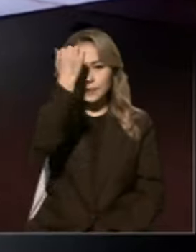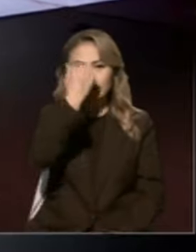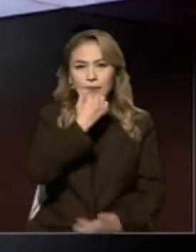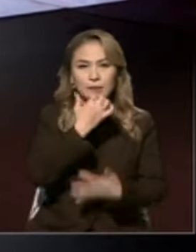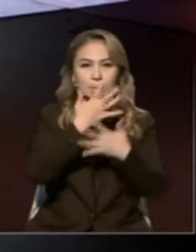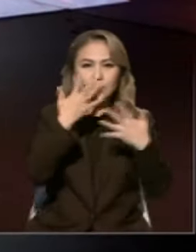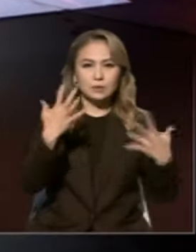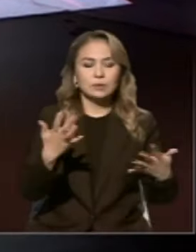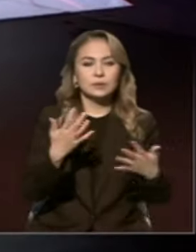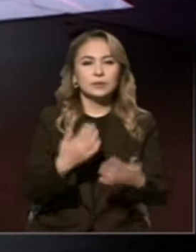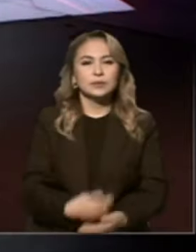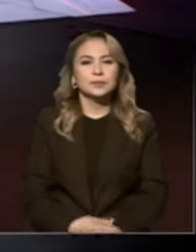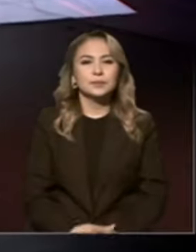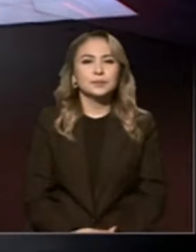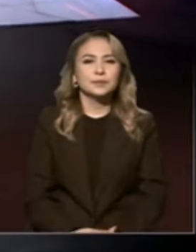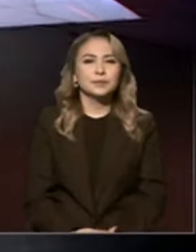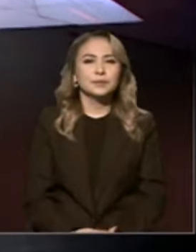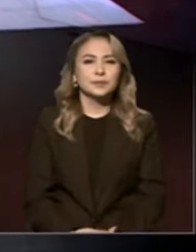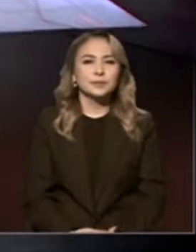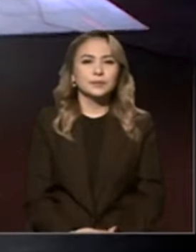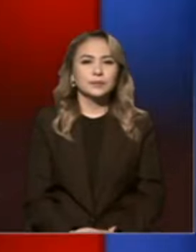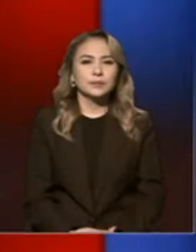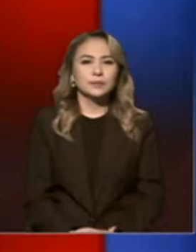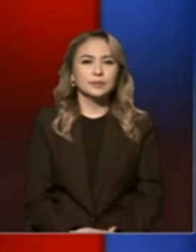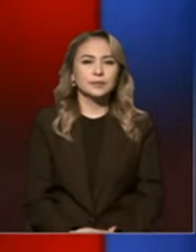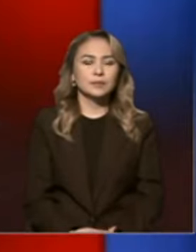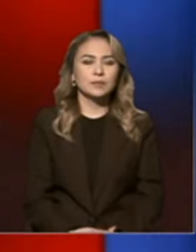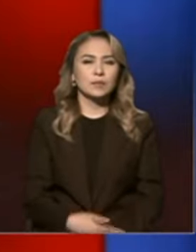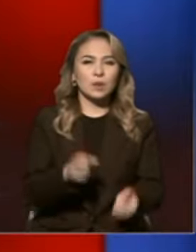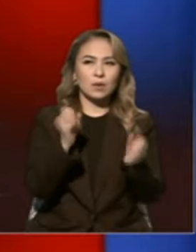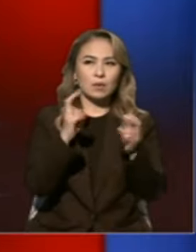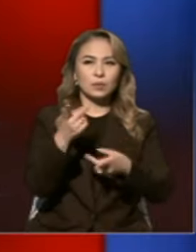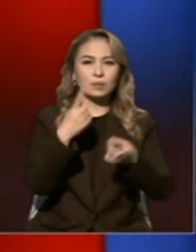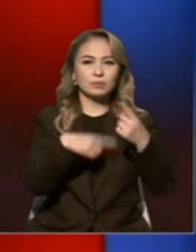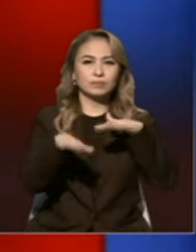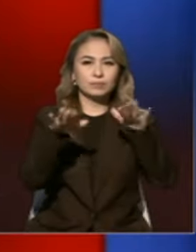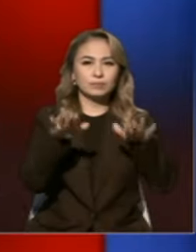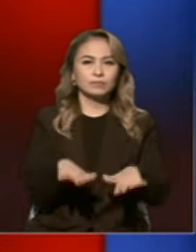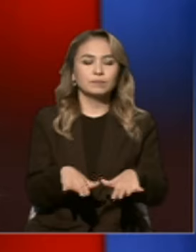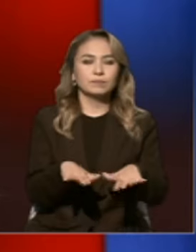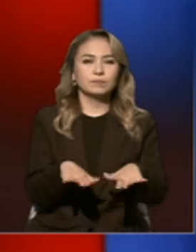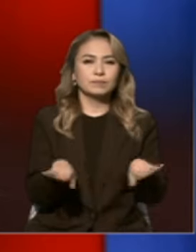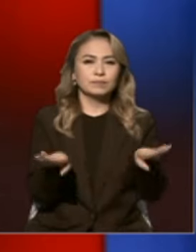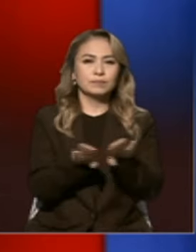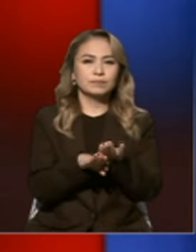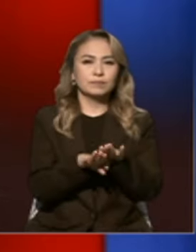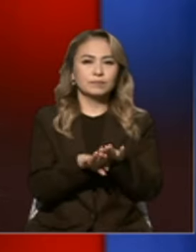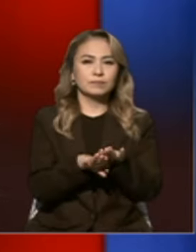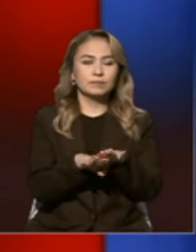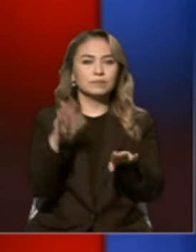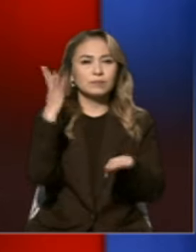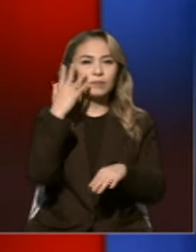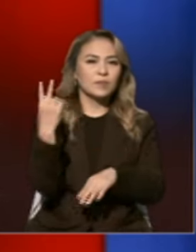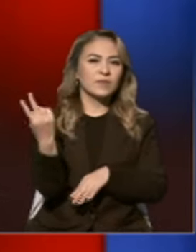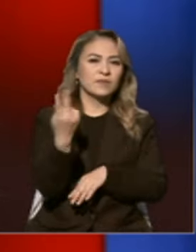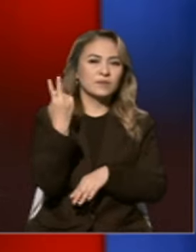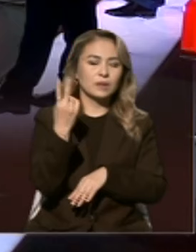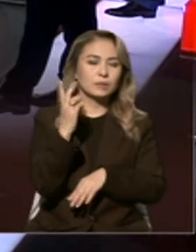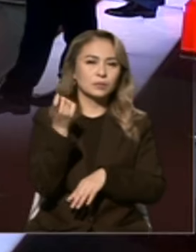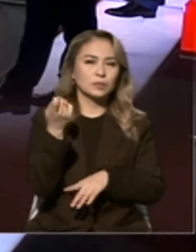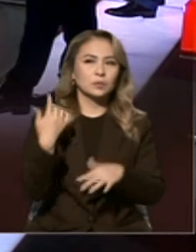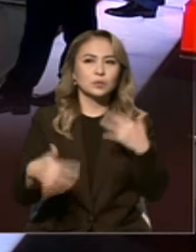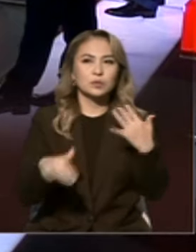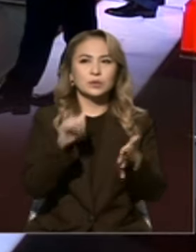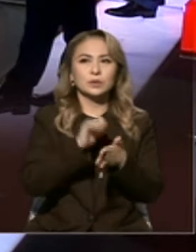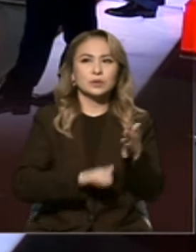шыққаныңызға, алғыс айтамыз өзіңізге. Әрі қарай жалғастырсақ, қауіптің беті қайтып жатыр дейді. Қайтып жатыр, екінші толқын әлсіз болып тұр мысалы.